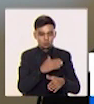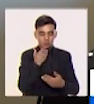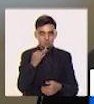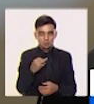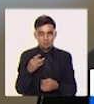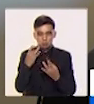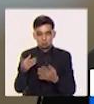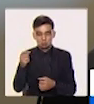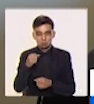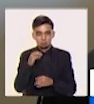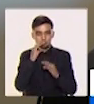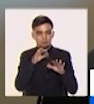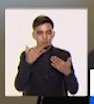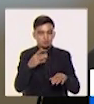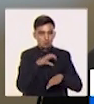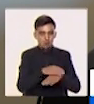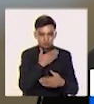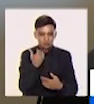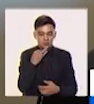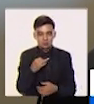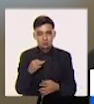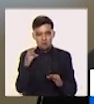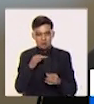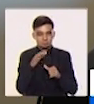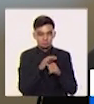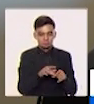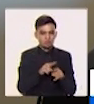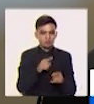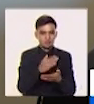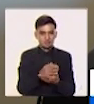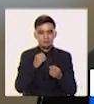жауып тастаса да, әлі күнге дейін психологиялық қысым көрсетіп отыр.